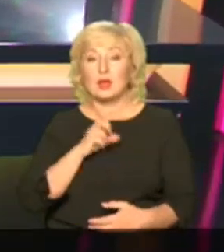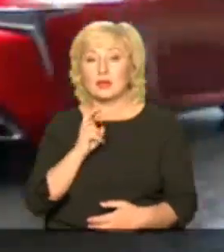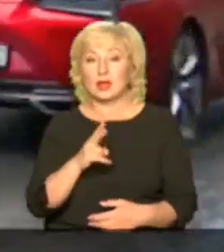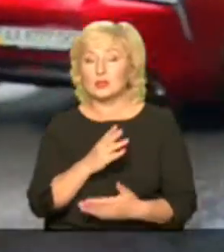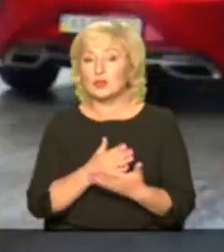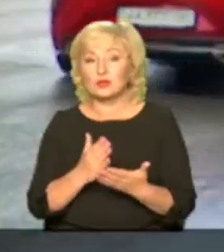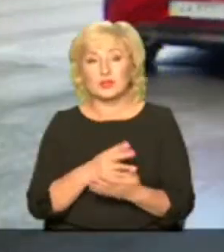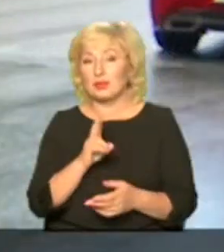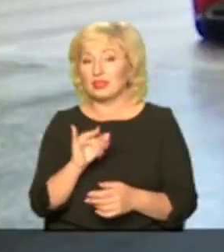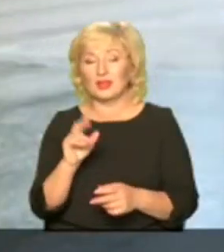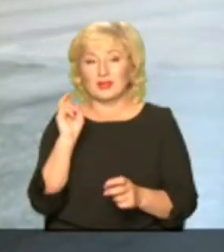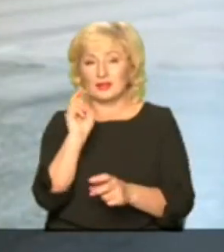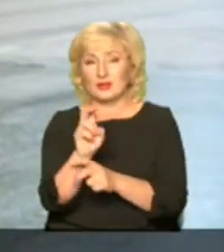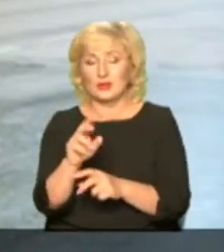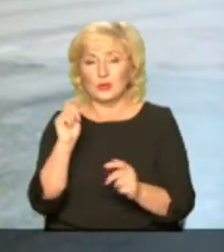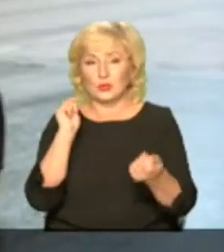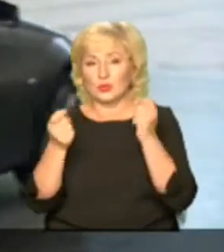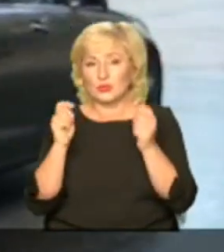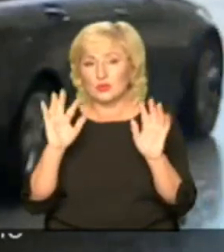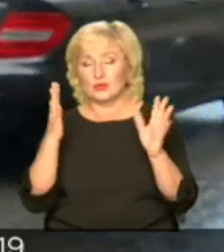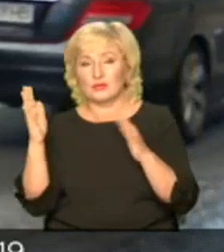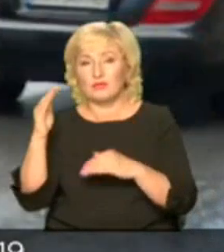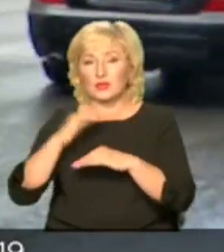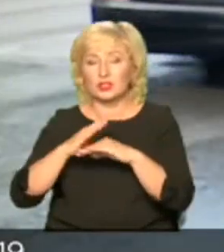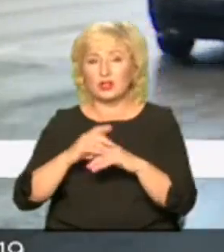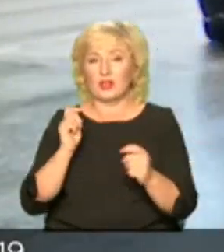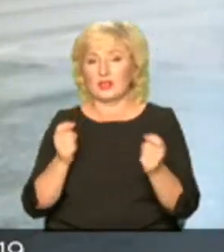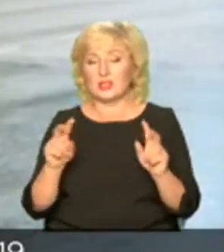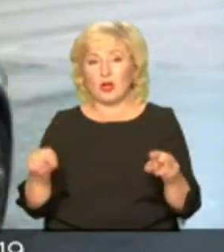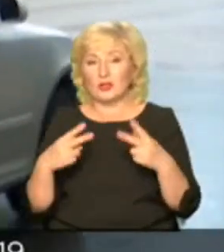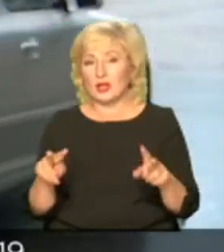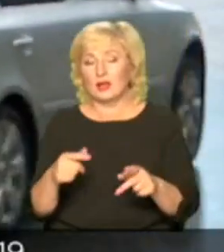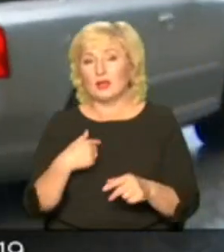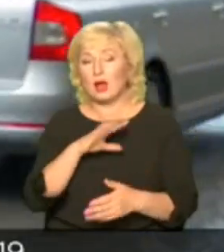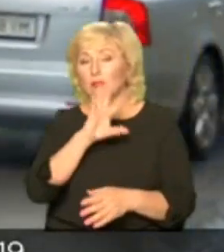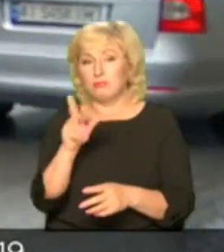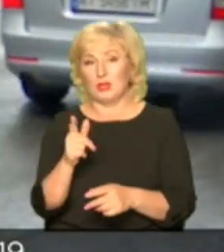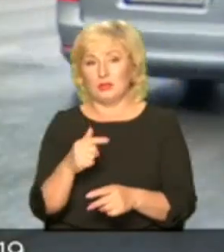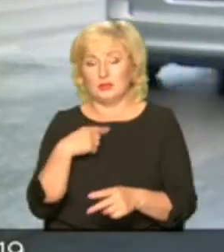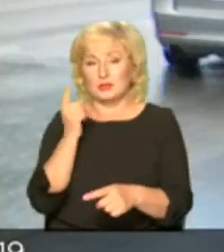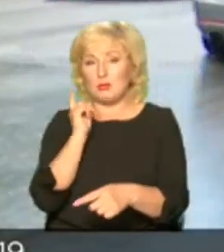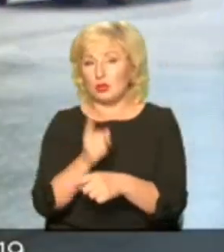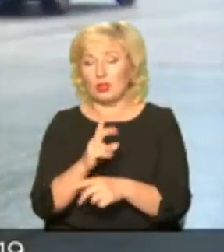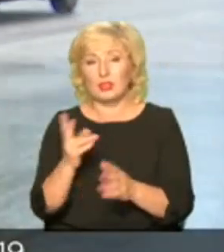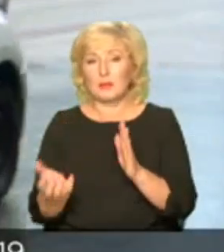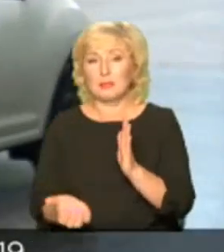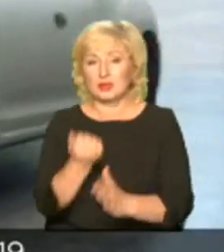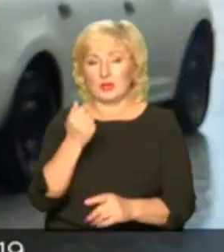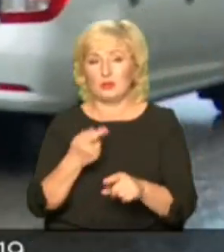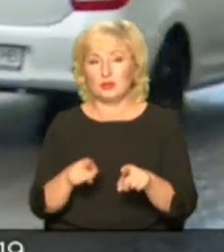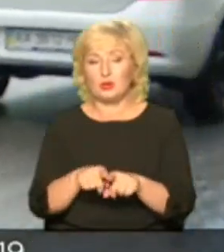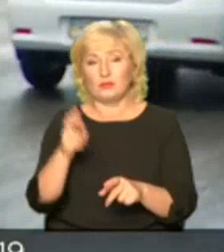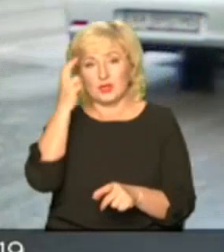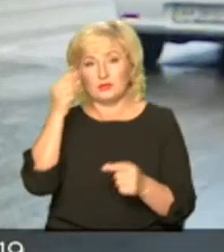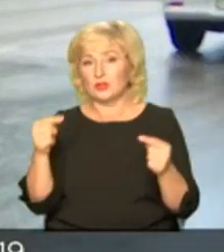не тусовочна людина, яка не ходить ні на вечірки, ні на дискотеки, я б заборонила і не підтримувала такого в Києві так